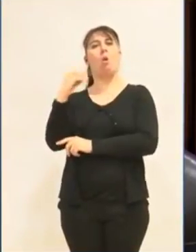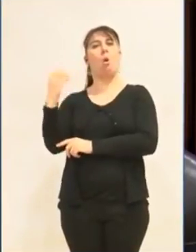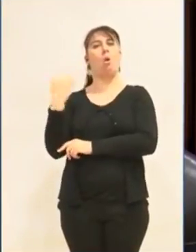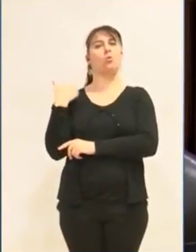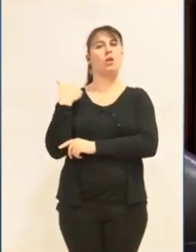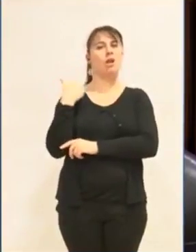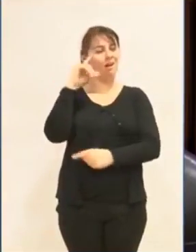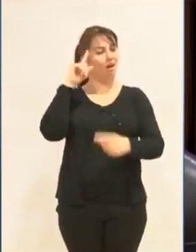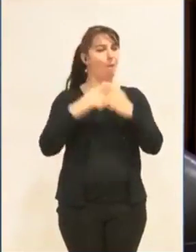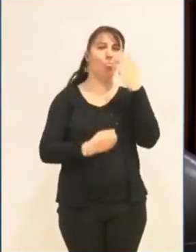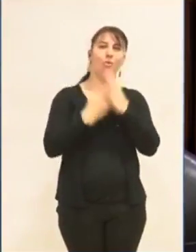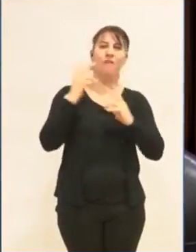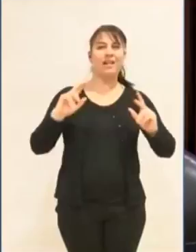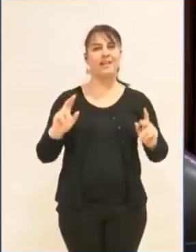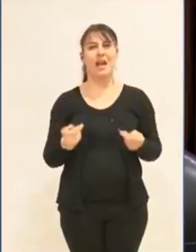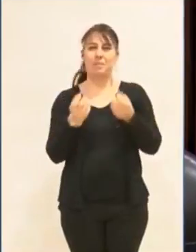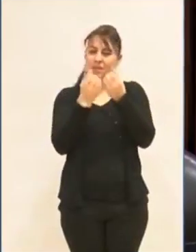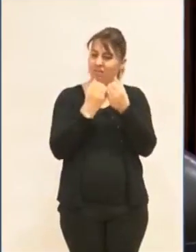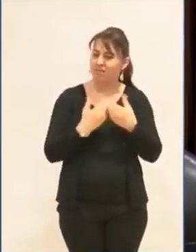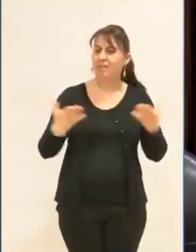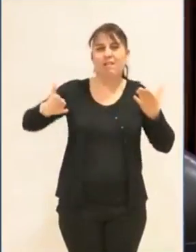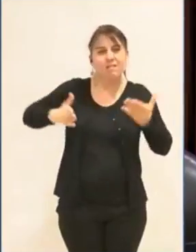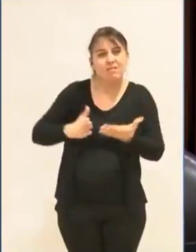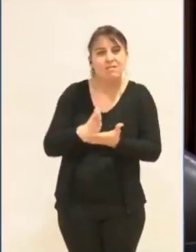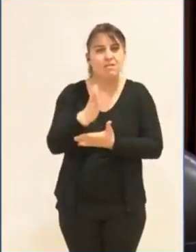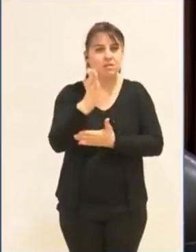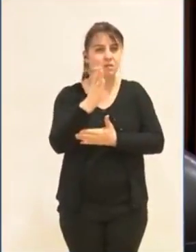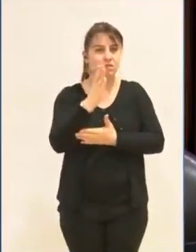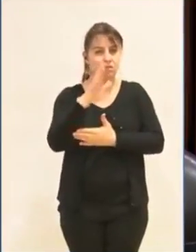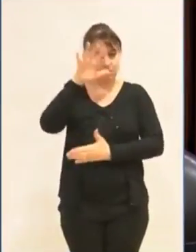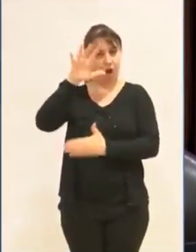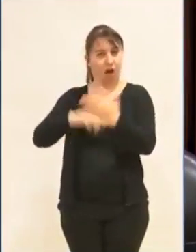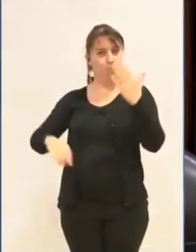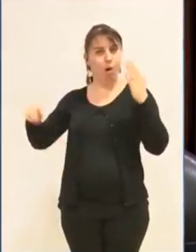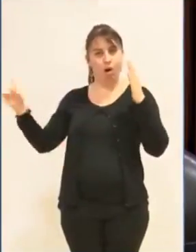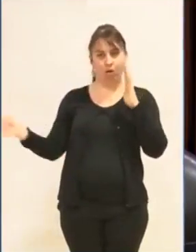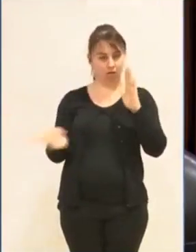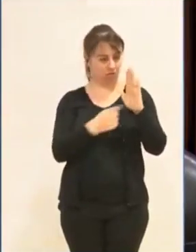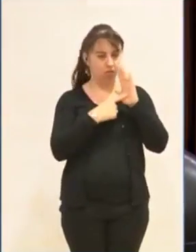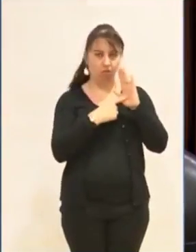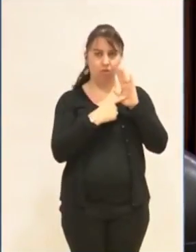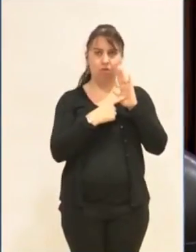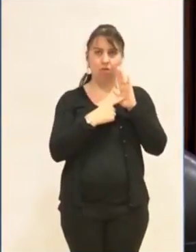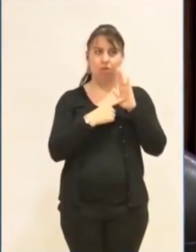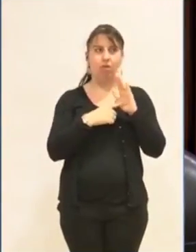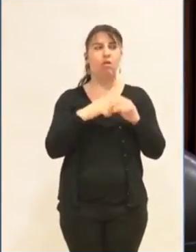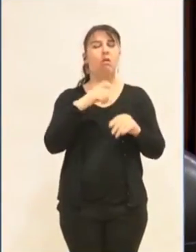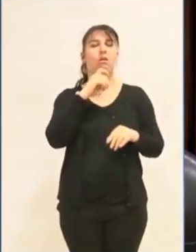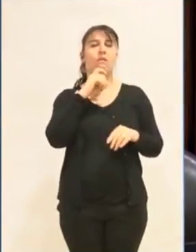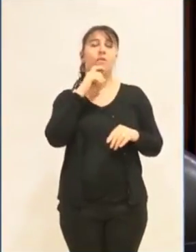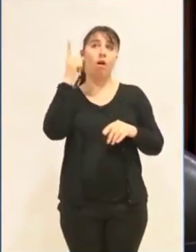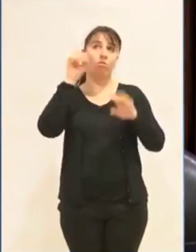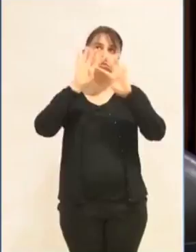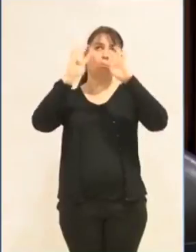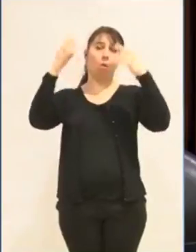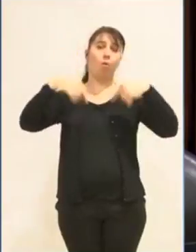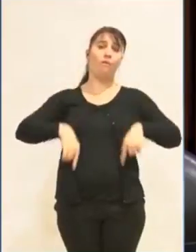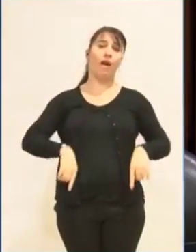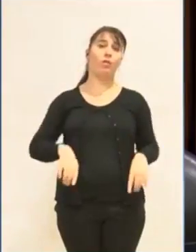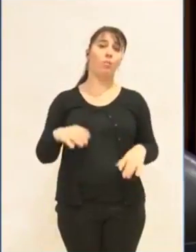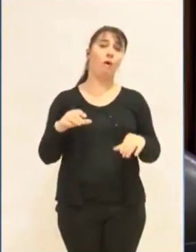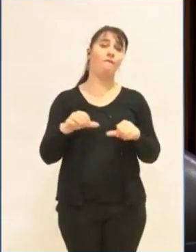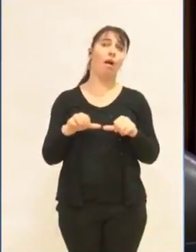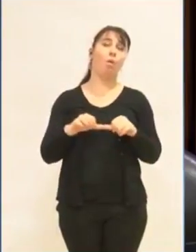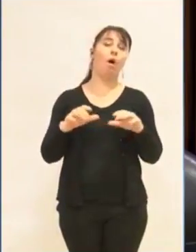nouvelle dynamique. C'est exactement ce qui est écrit dans le rapport Borloo. On verra d'ailleurs au passage ce qu'en fait le gouvernement. Mais ça, c'est une